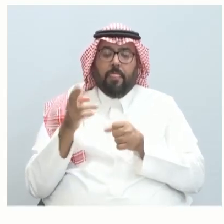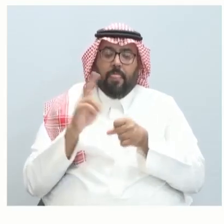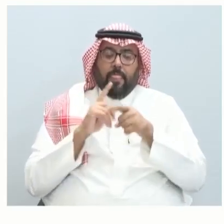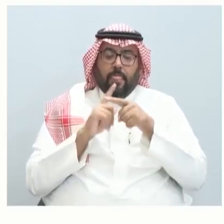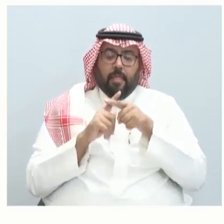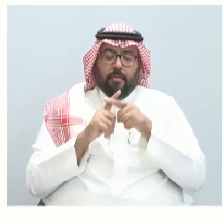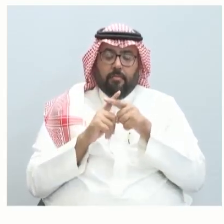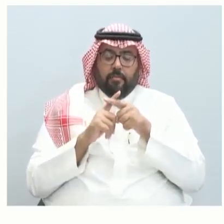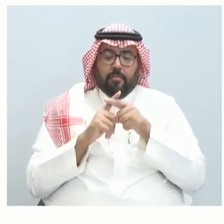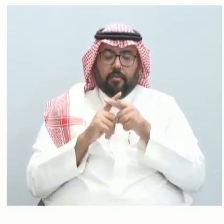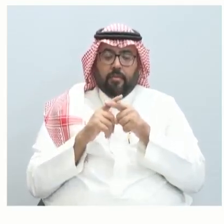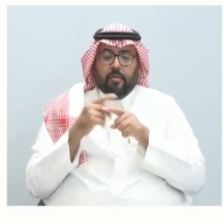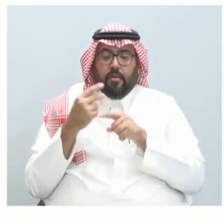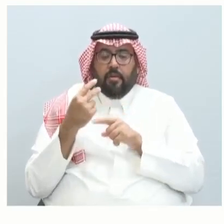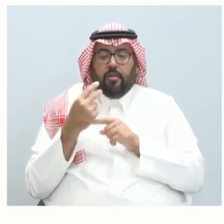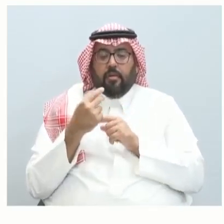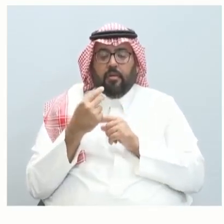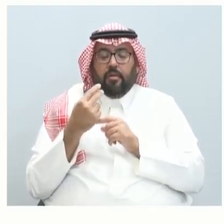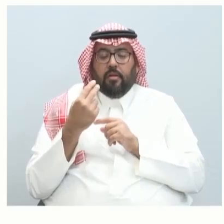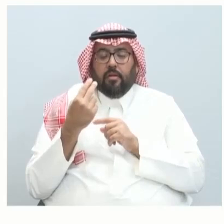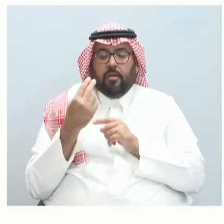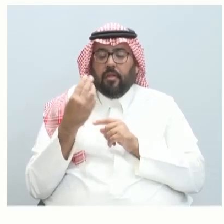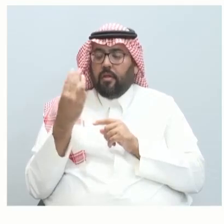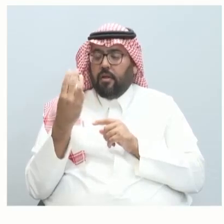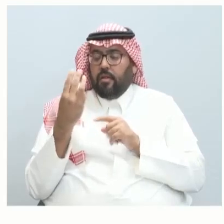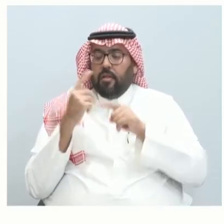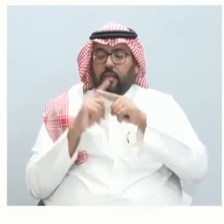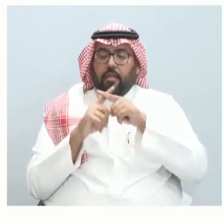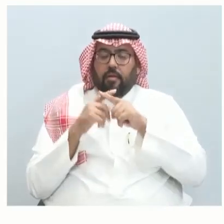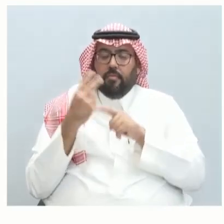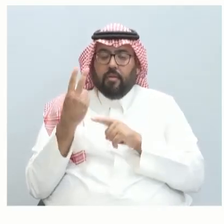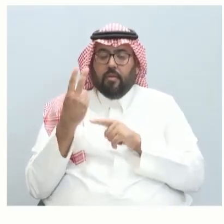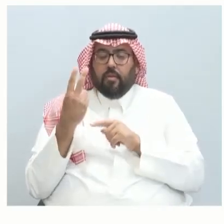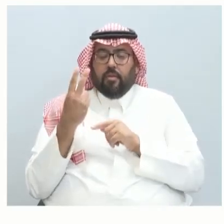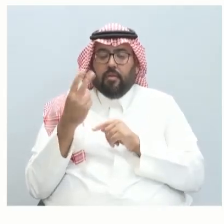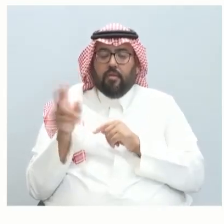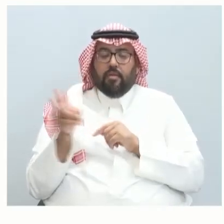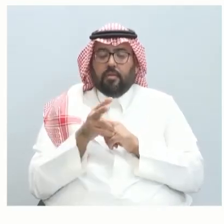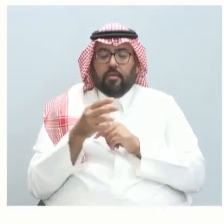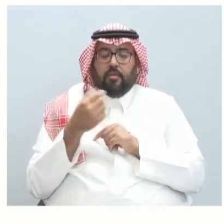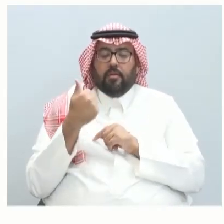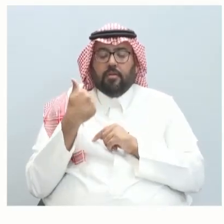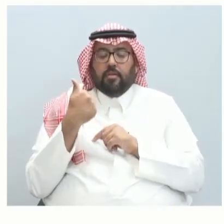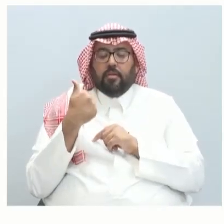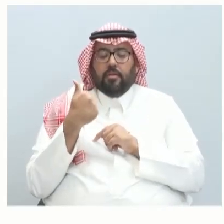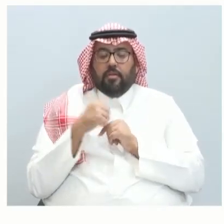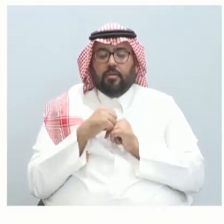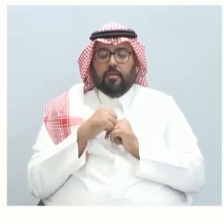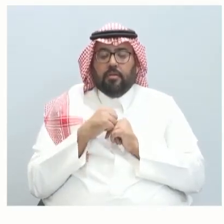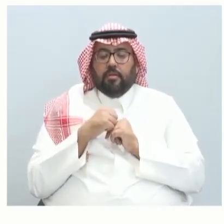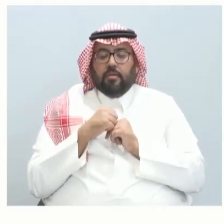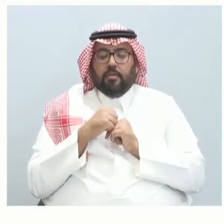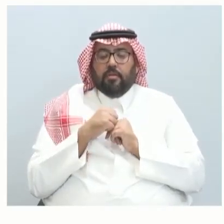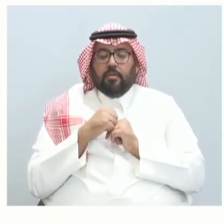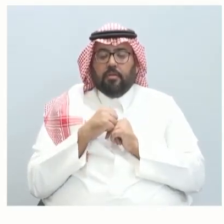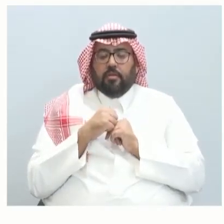بضرب نصف القطر في اثنان اذا يا مبدعين اقول اثنان مضروبا في ثلاثه يساوي كم يساوي